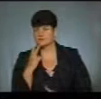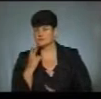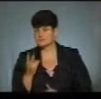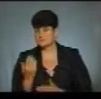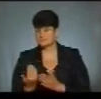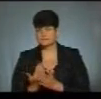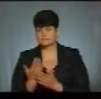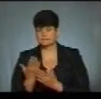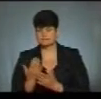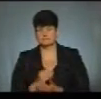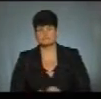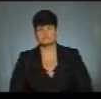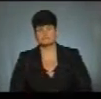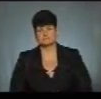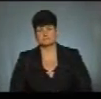випуску.